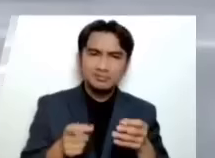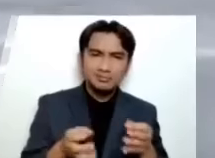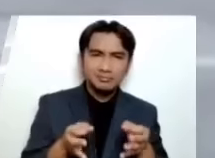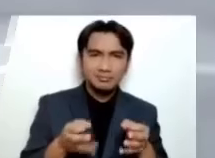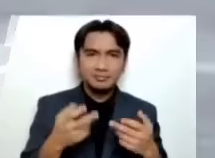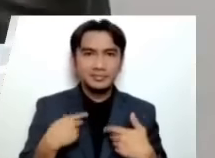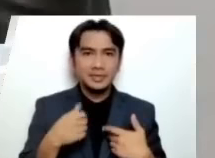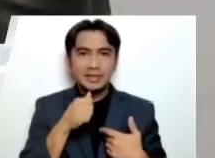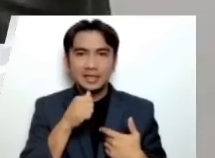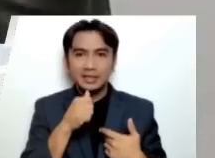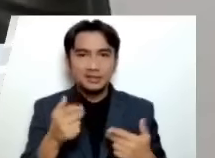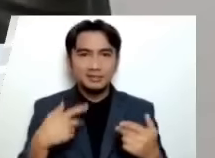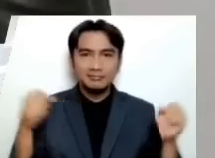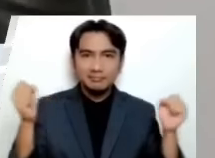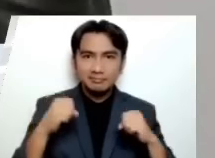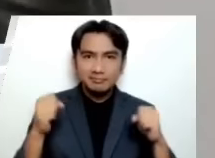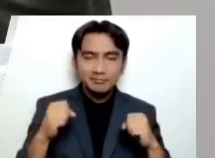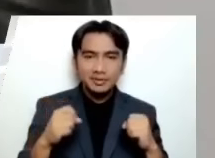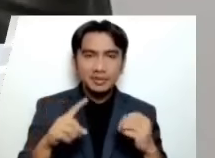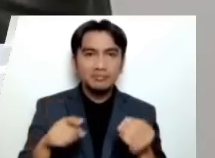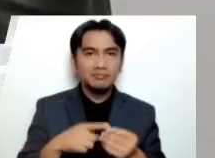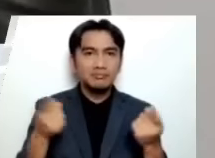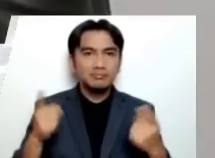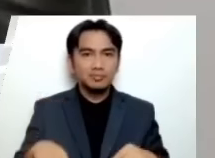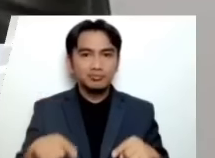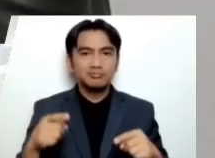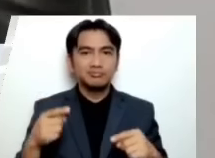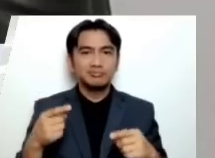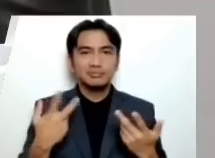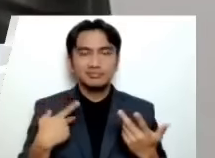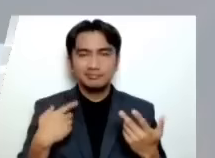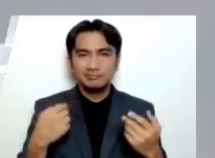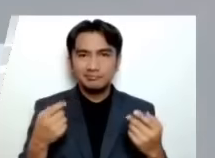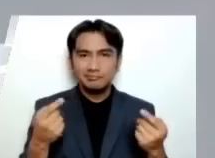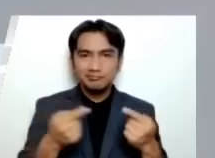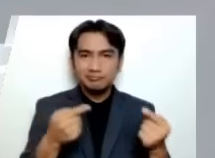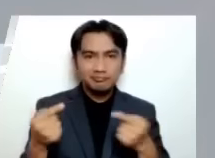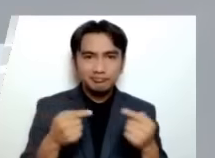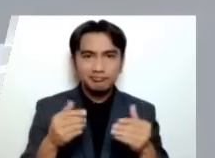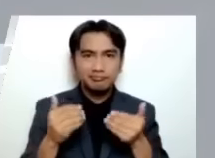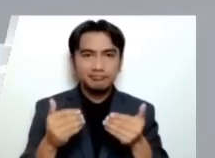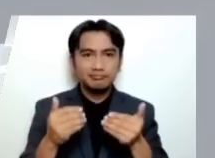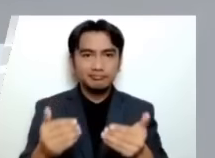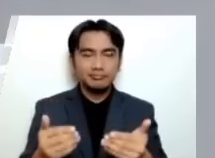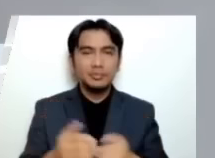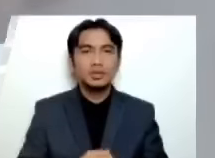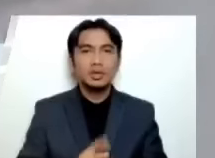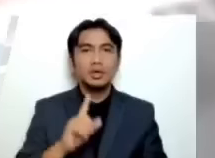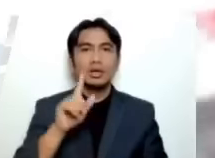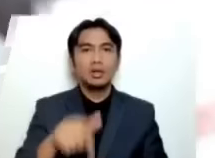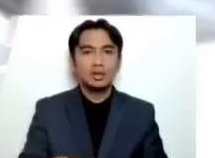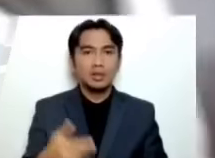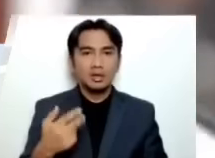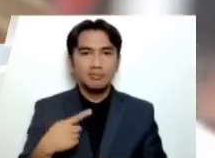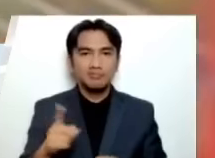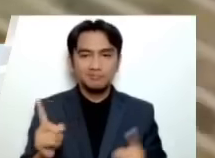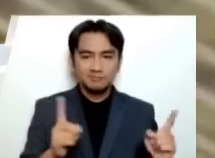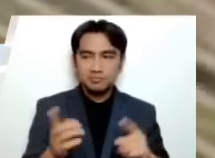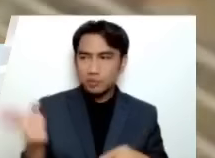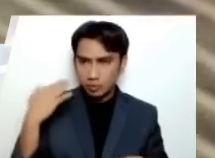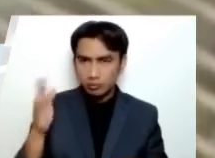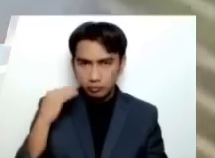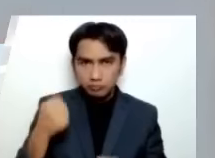sila sa barangay Maytalang at doon sila nagpang-abot. Naghamunan uli ng another na suntukan. Then